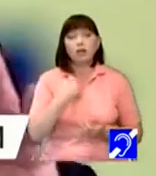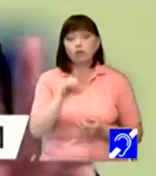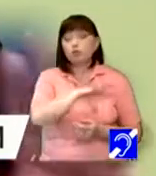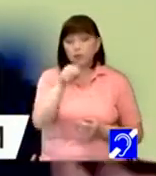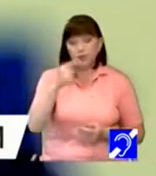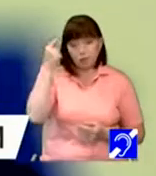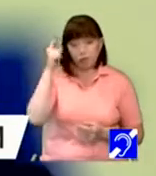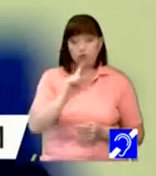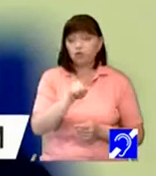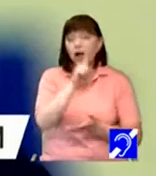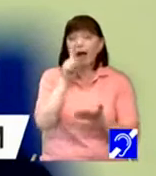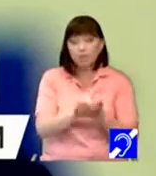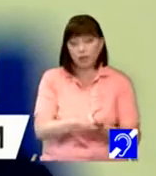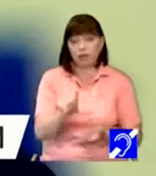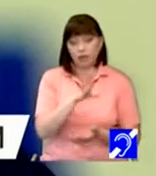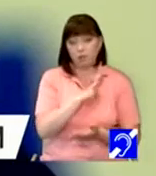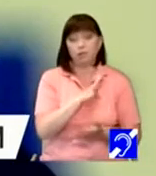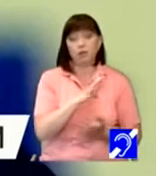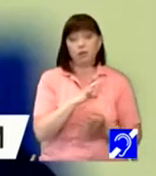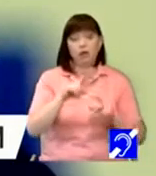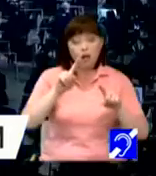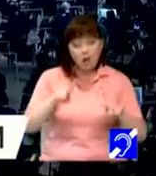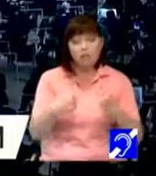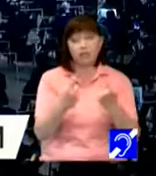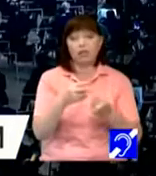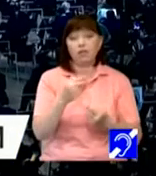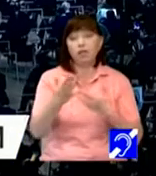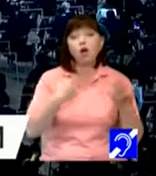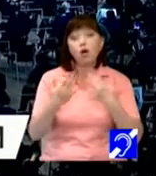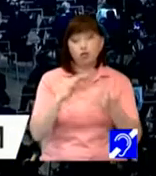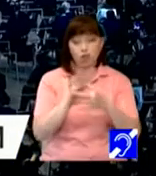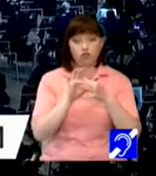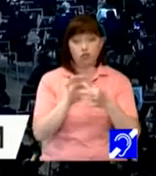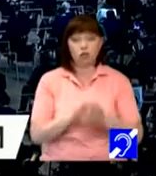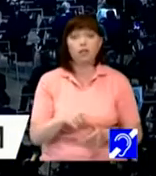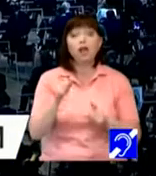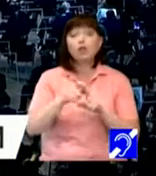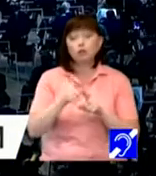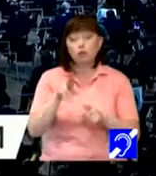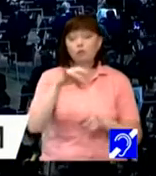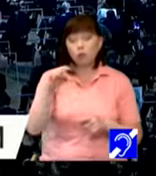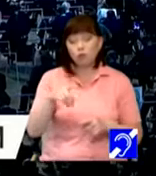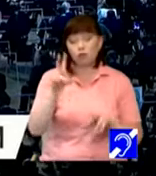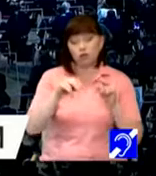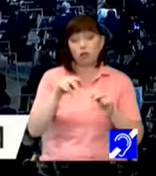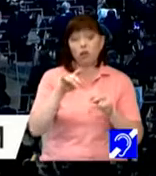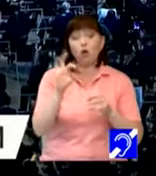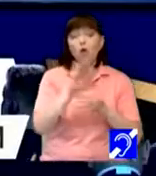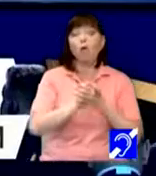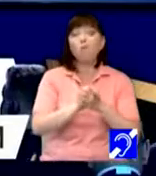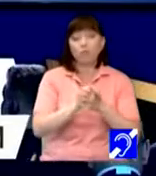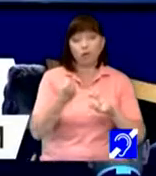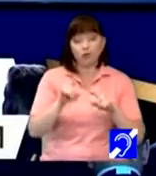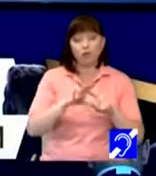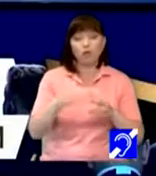понятно, неизбежно восстановление отношений. Mesajul lui Putin ar putea avea legătură cu negocierile de pace suspendate